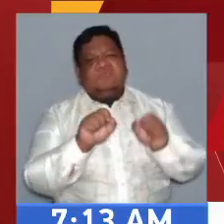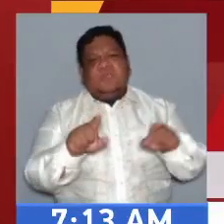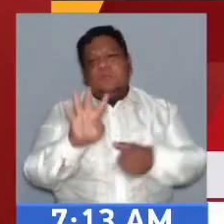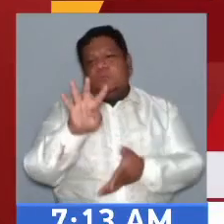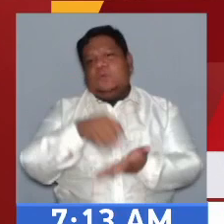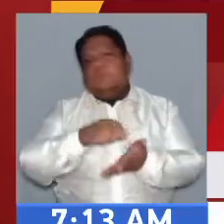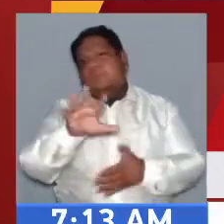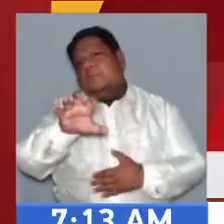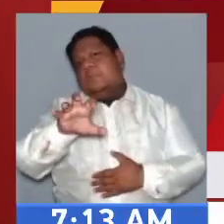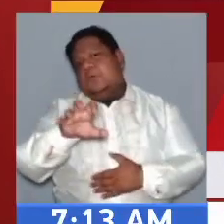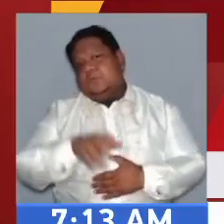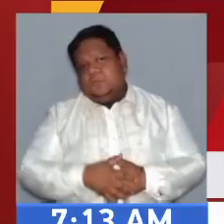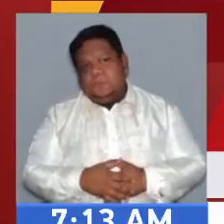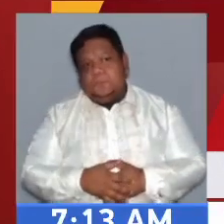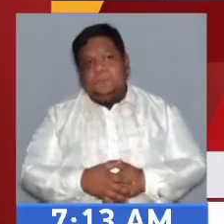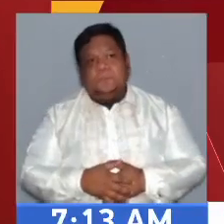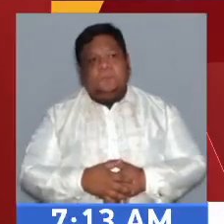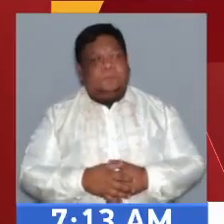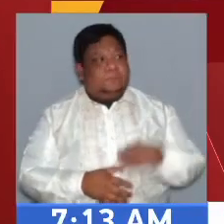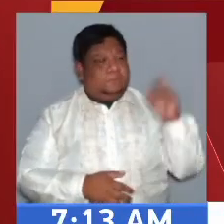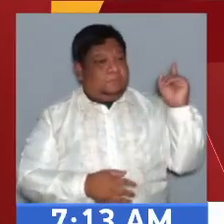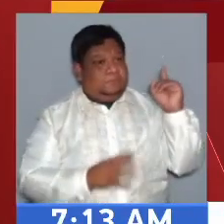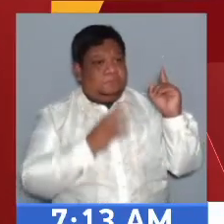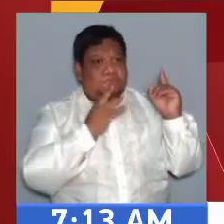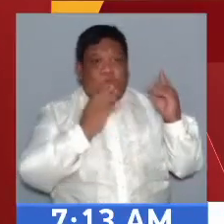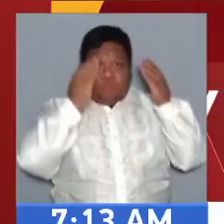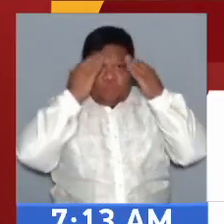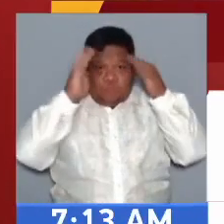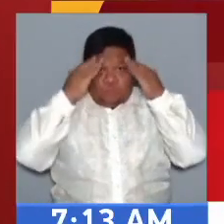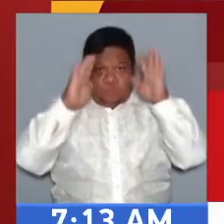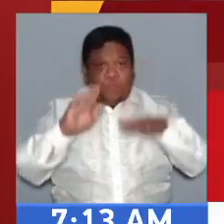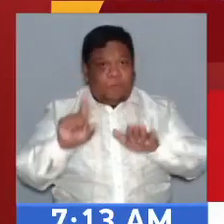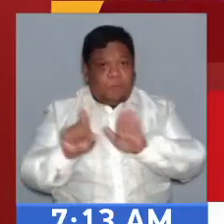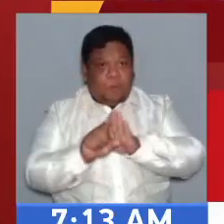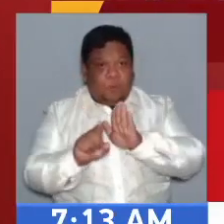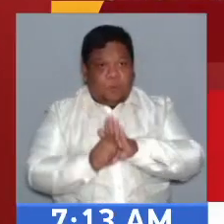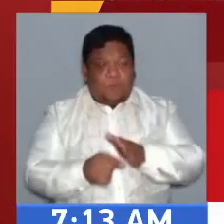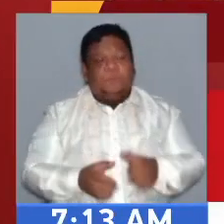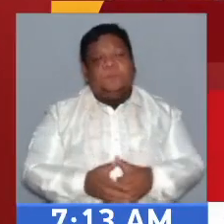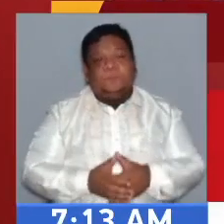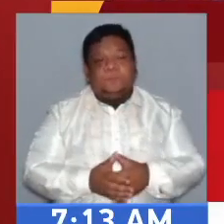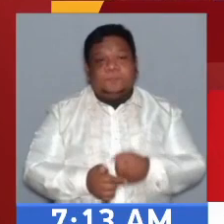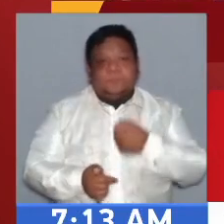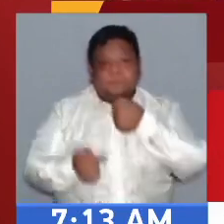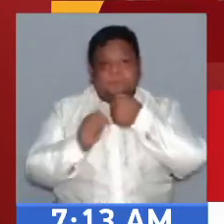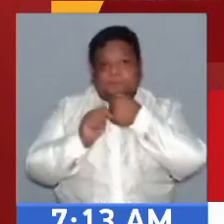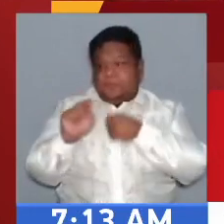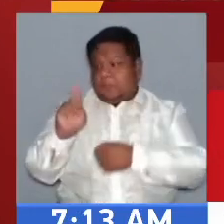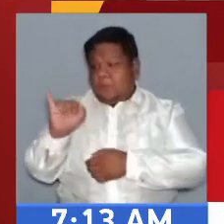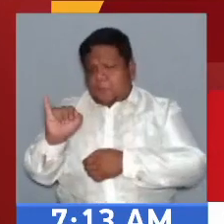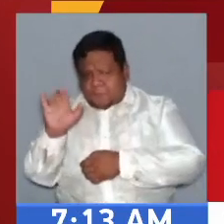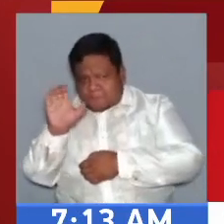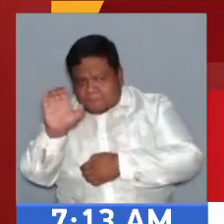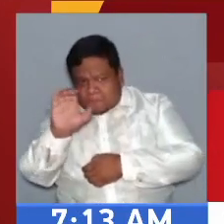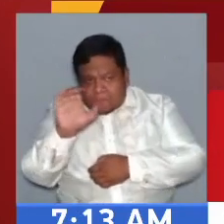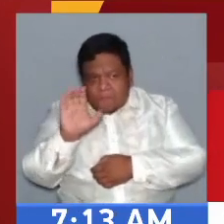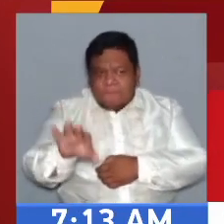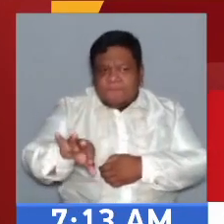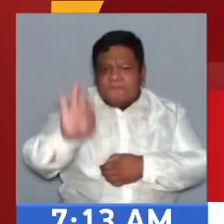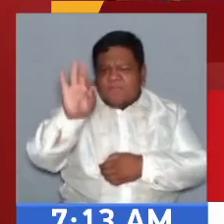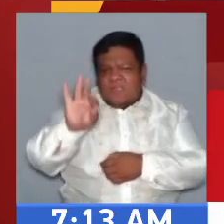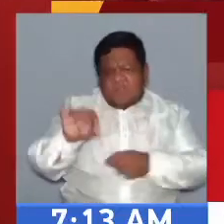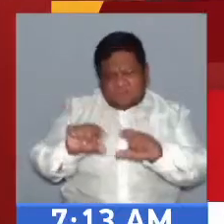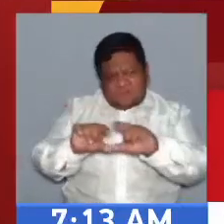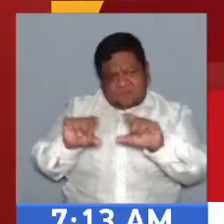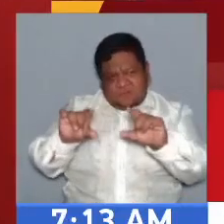this illegal. Sa paghalughog ng NBI sa lugar, may nakitang isang tila party drug na nakalagay sa isang sachet.